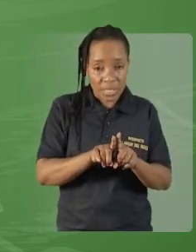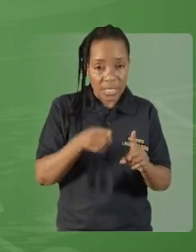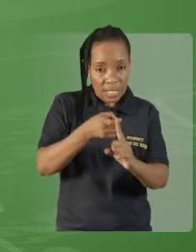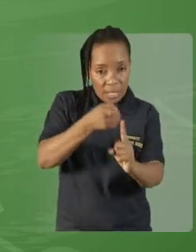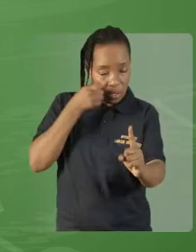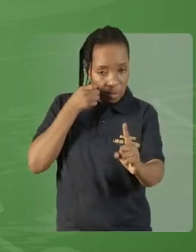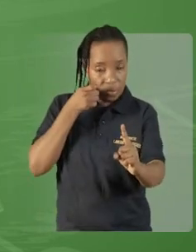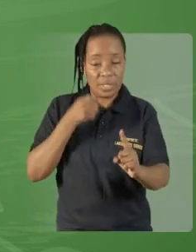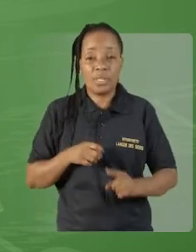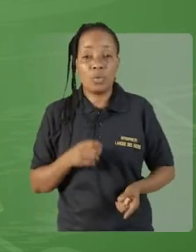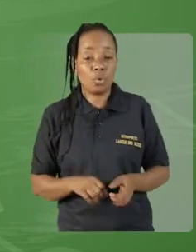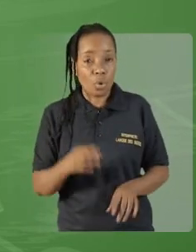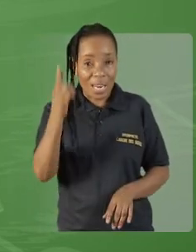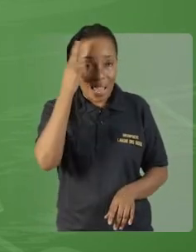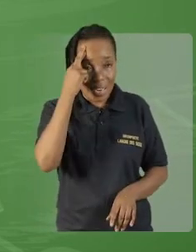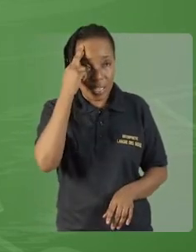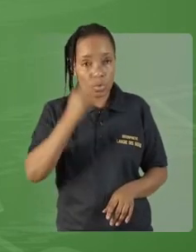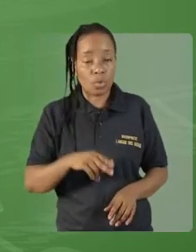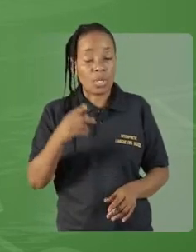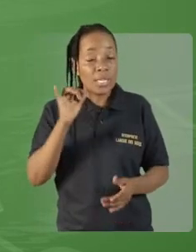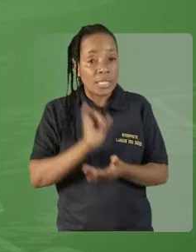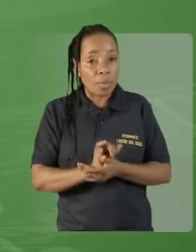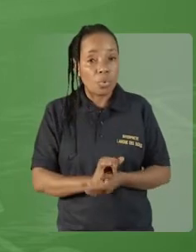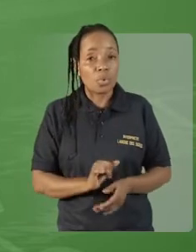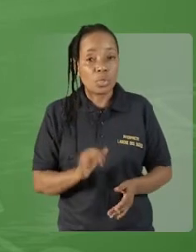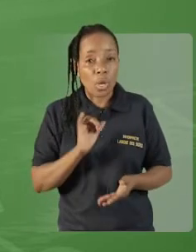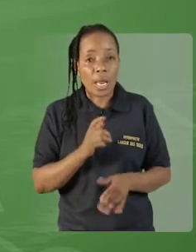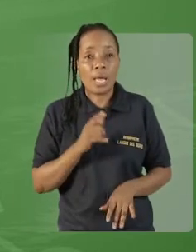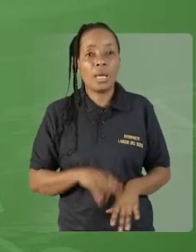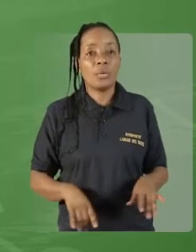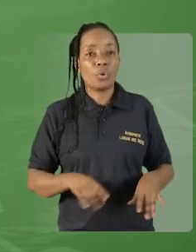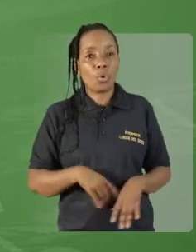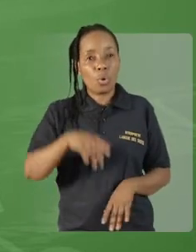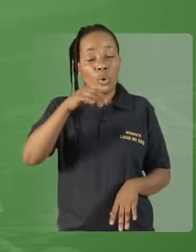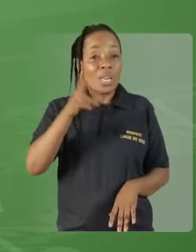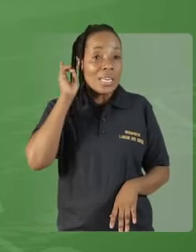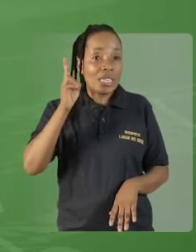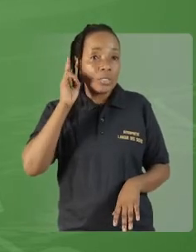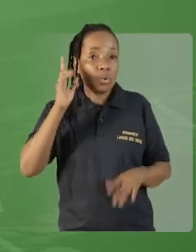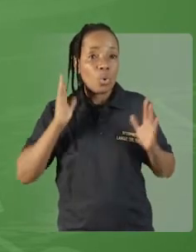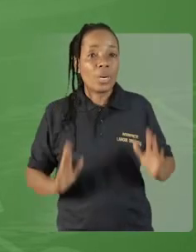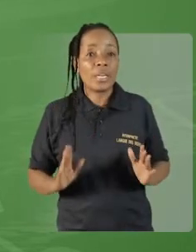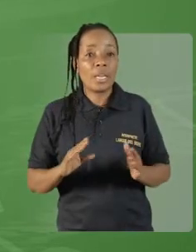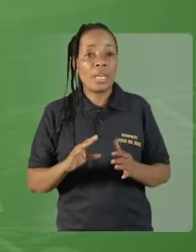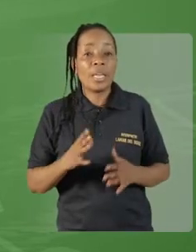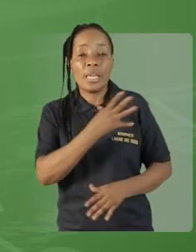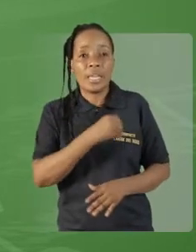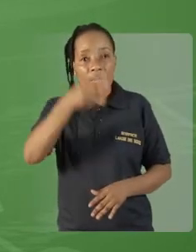Et c'est la raison pour laquelle l'historien et anthropologue Jean-Pierre Vernant nous